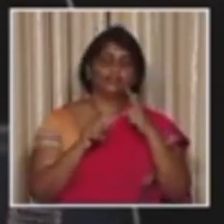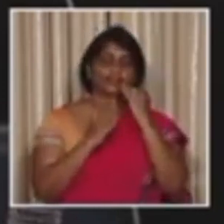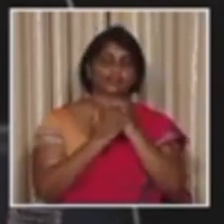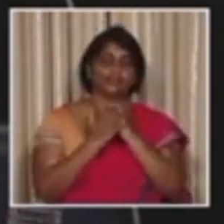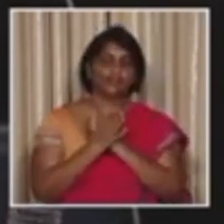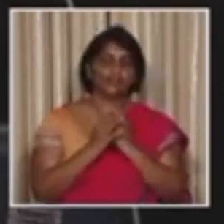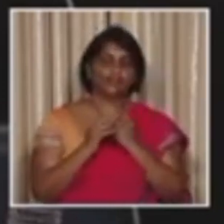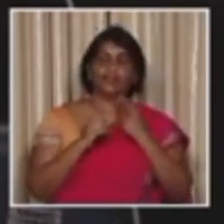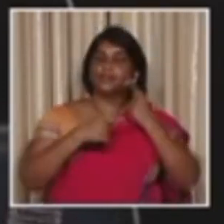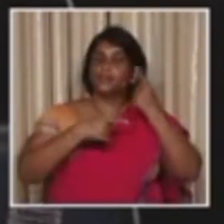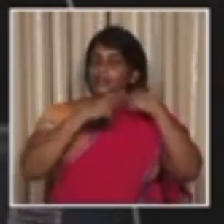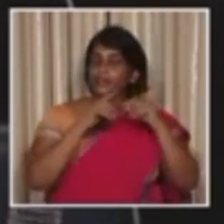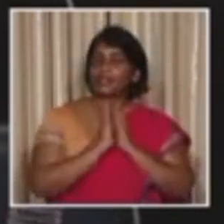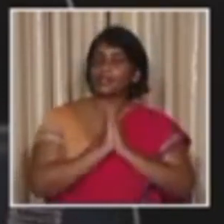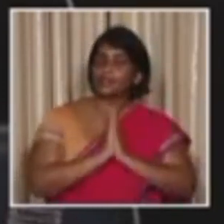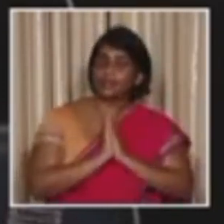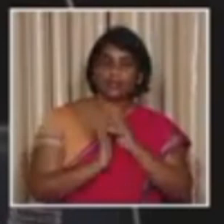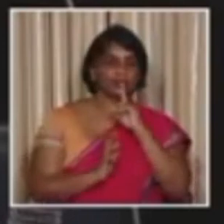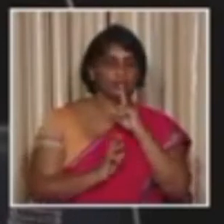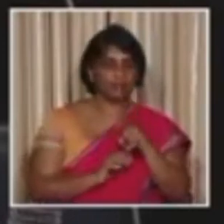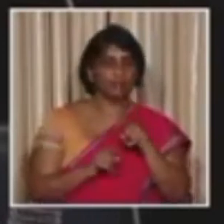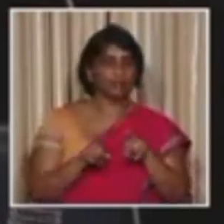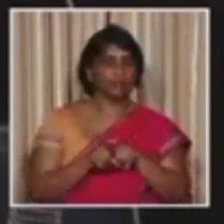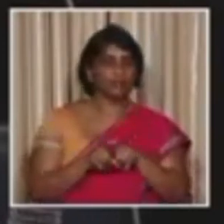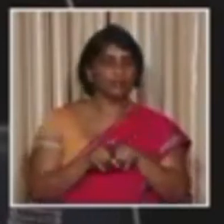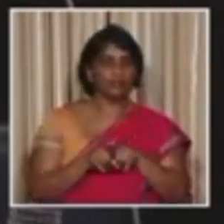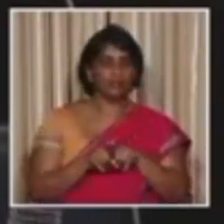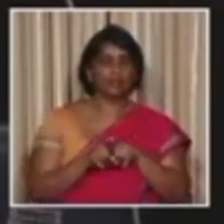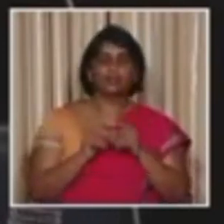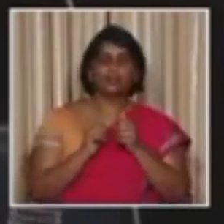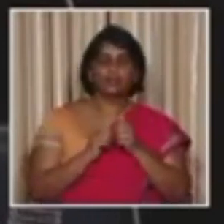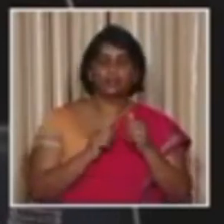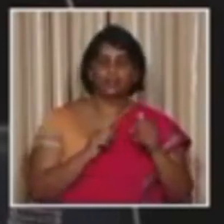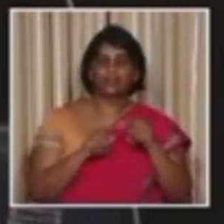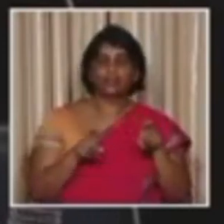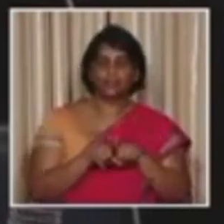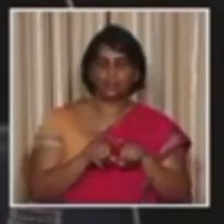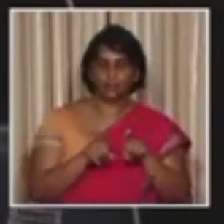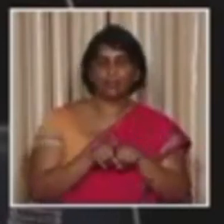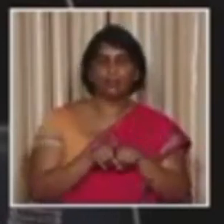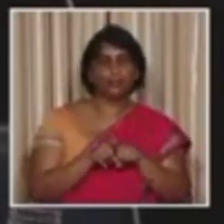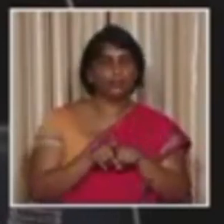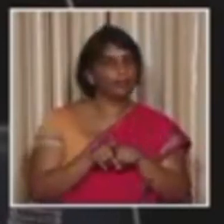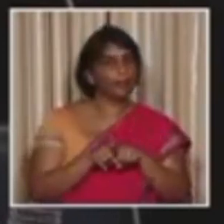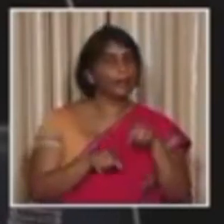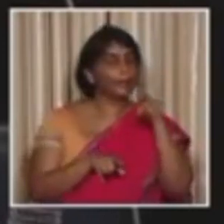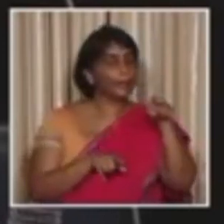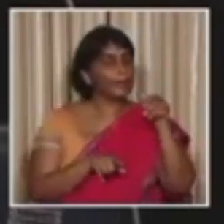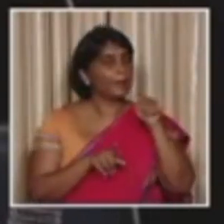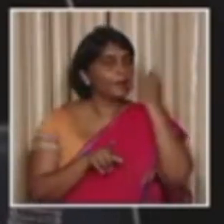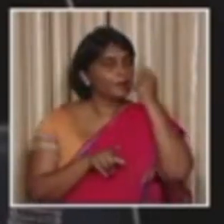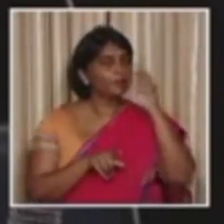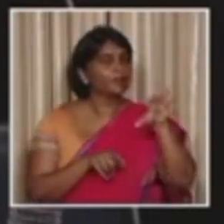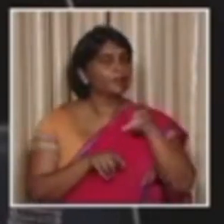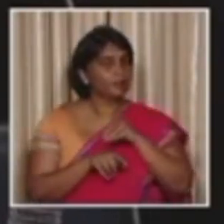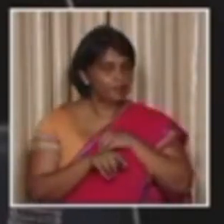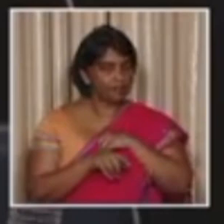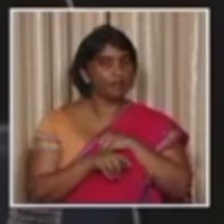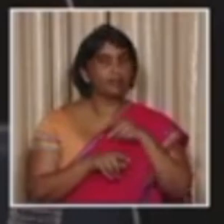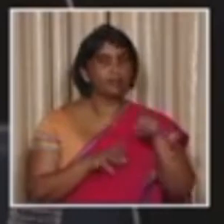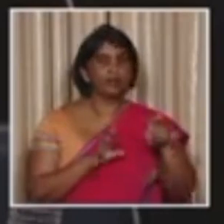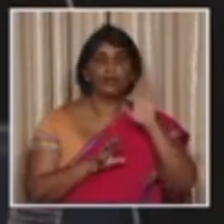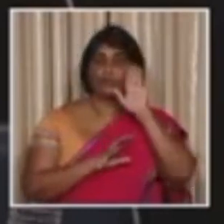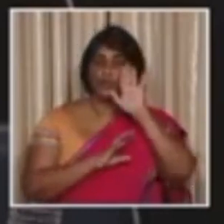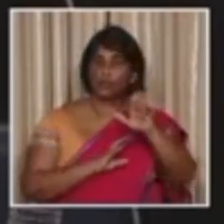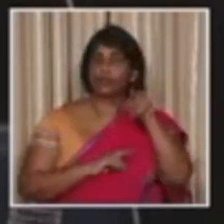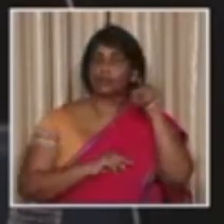என்று எல்லோரும் ஏற்றுக்கொள்கிறார்கள். அவர்களுடைய நிலத்திலே இருந்து கொண்டு அவர்களை அகதியாக்குகின்ற இந்த கொடூரம்